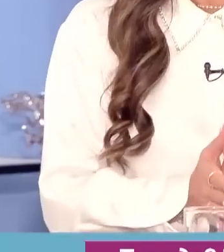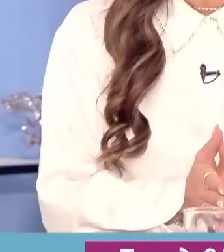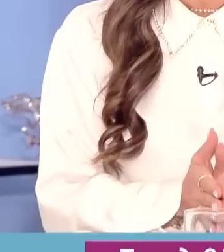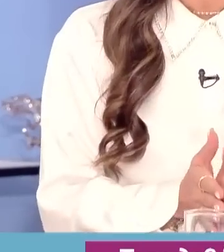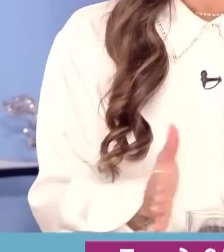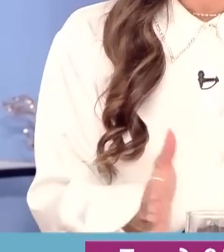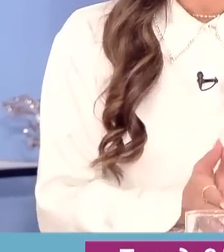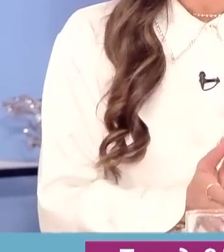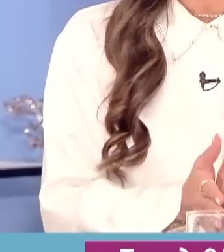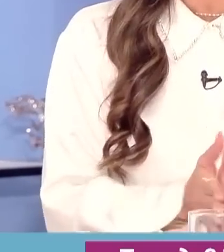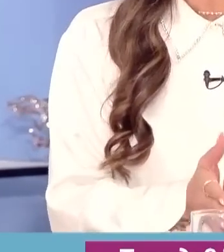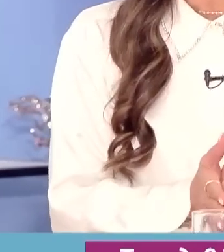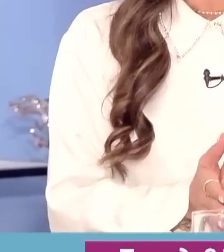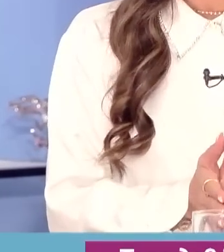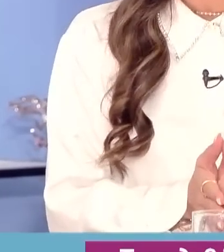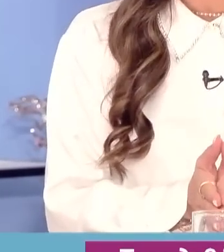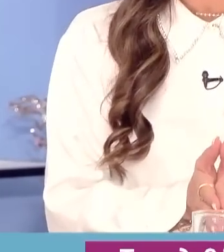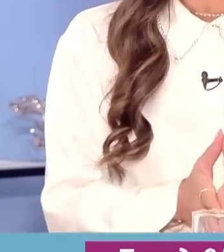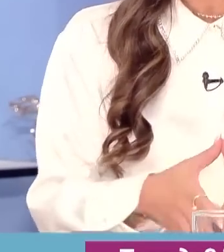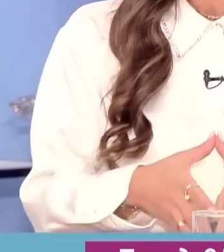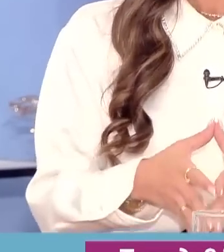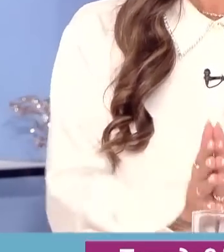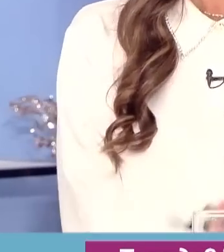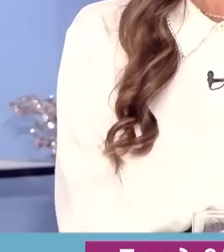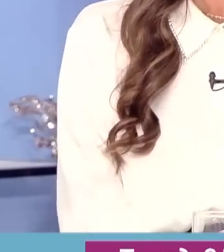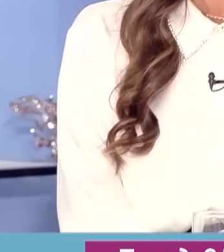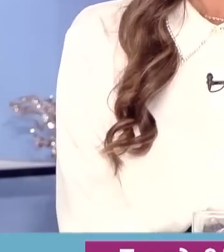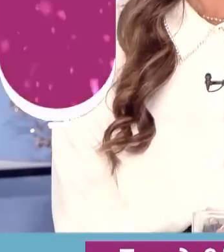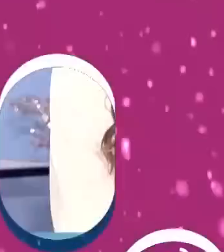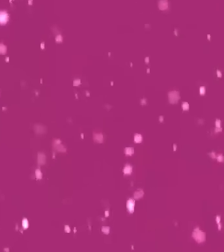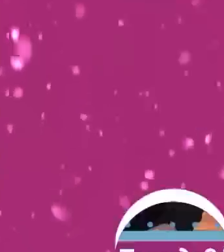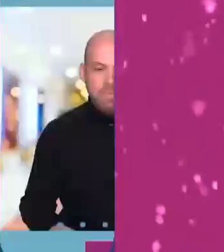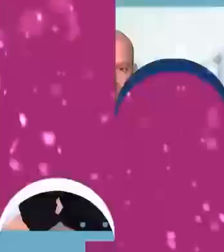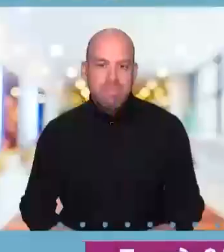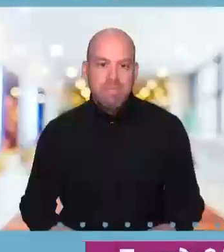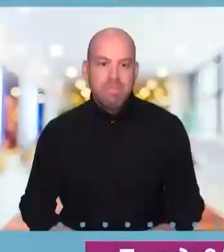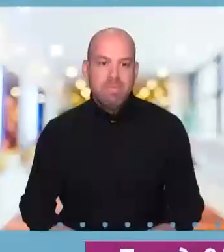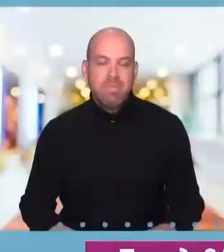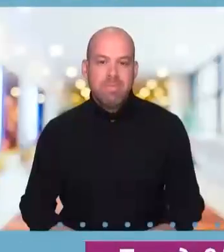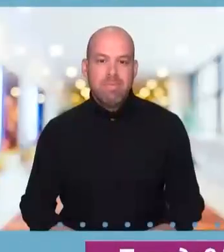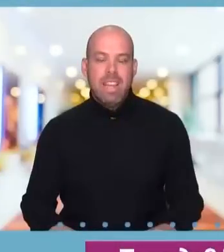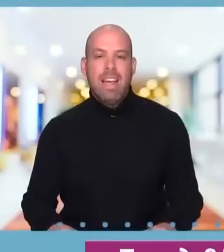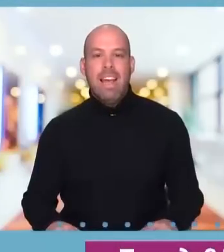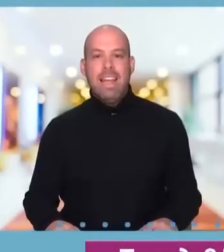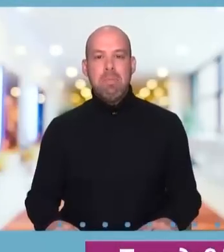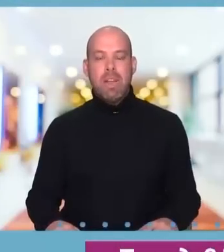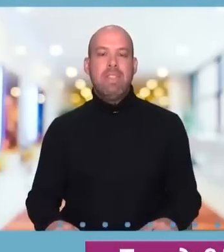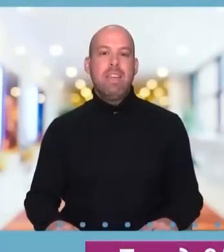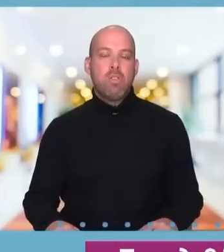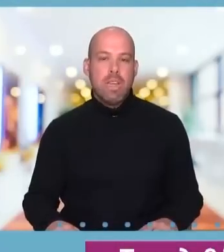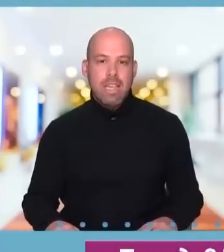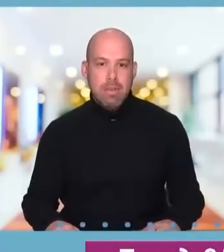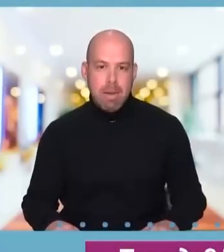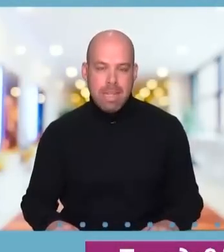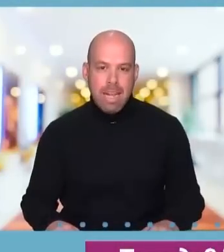πάμε και να μας ενημερώσεις για το πώς υποδέχτηκε λοιπόν ο κόσμος τη συνάντηση των δύο κυριών εχθές το μεσημέρι στην εκπομπή της Ελένη. Ναι. Λοιπόν, αυτή